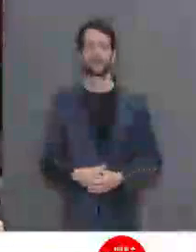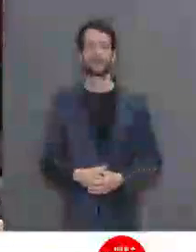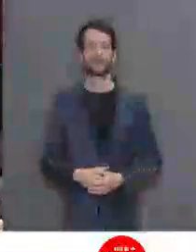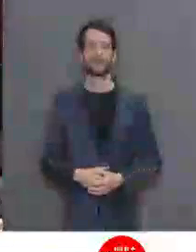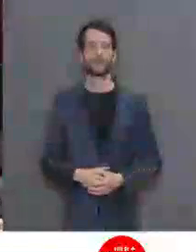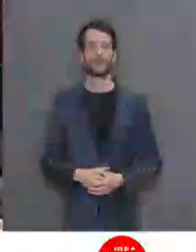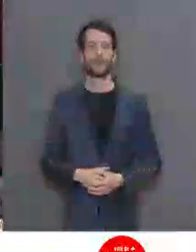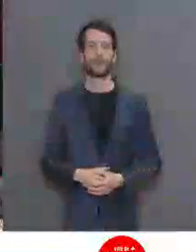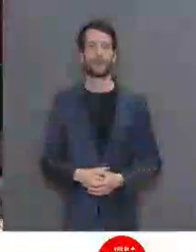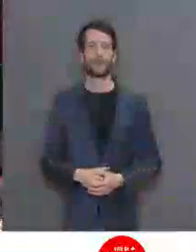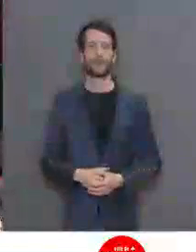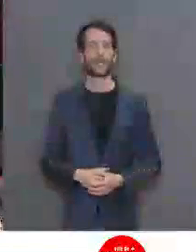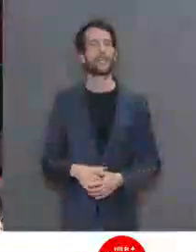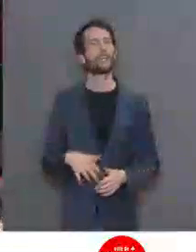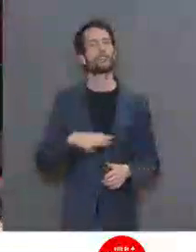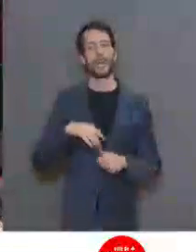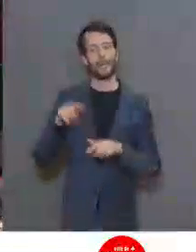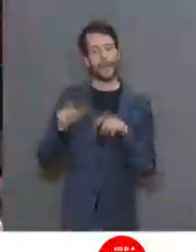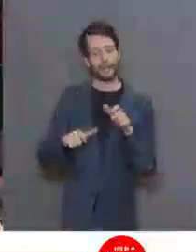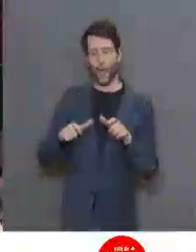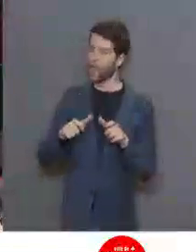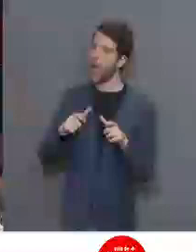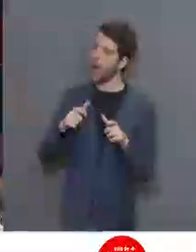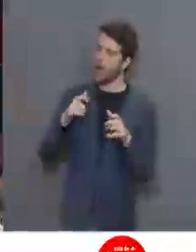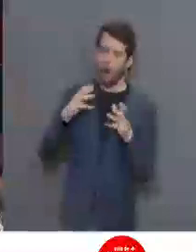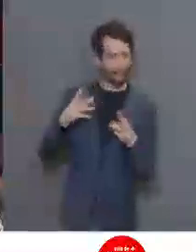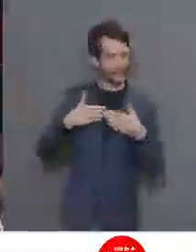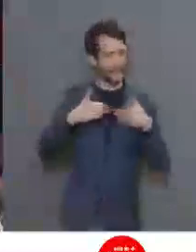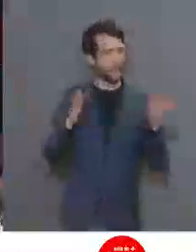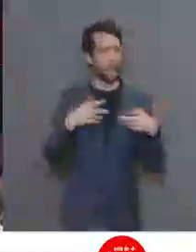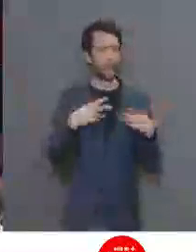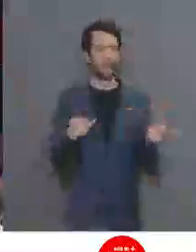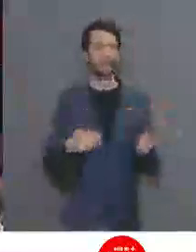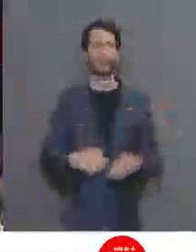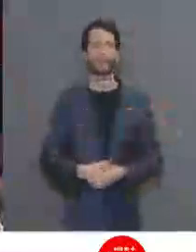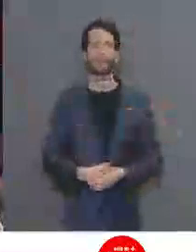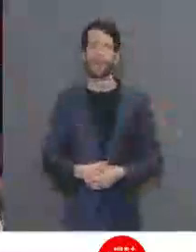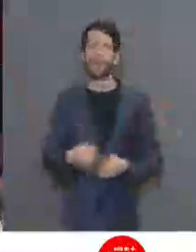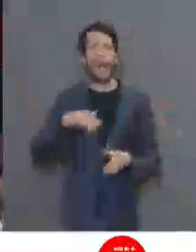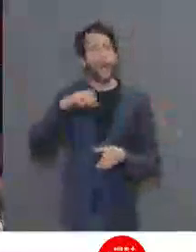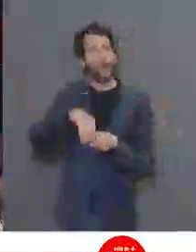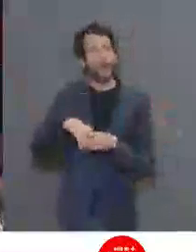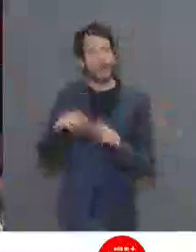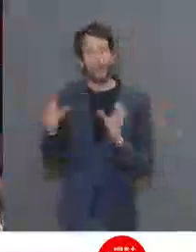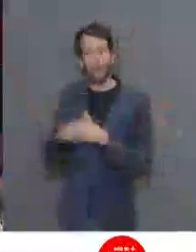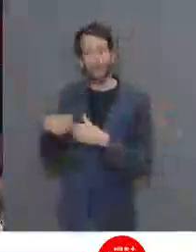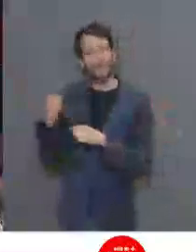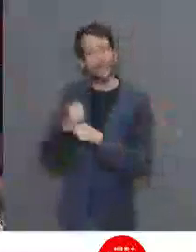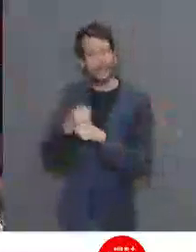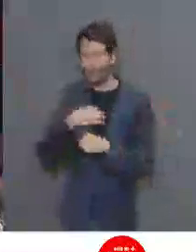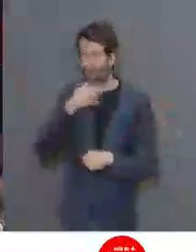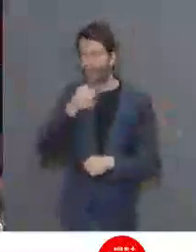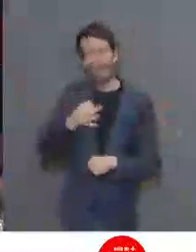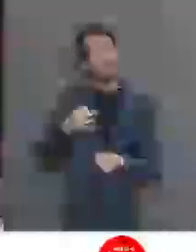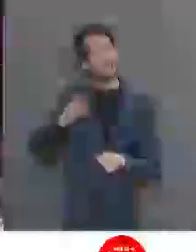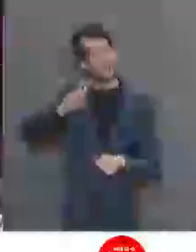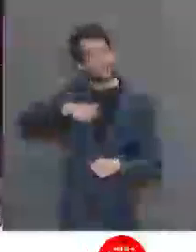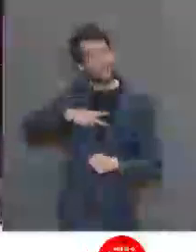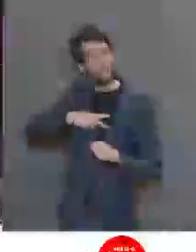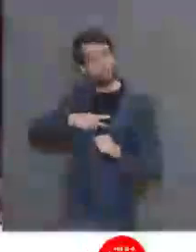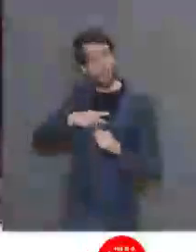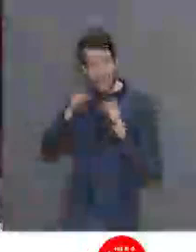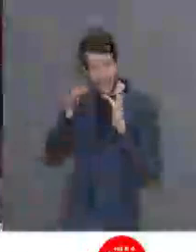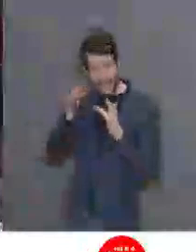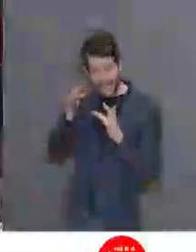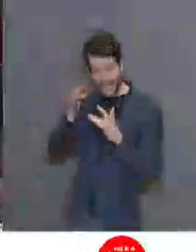Certains d'entre nous sont plutôt favorables à l'ouverture au public. J'ai dit moi-même, y compris en groupe de travail, que mon expérience personnelle